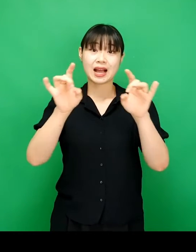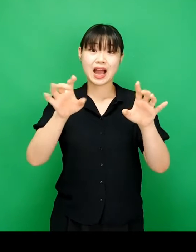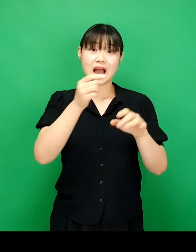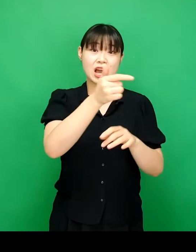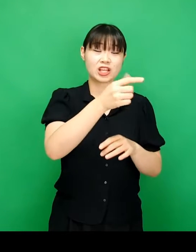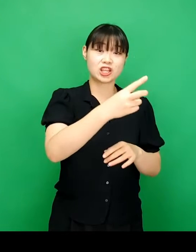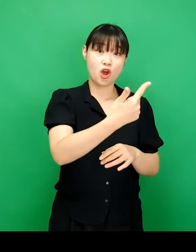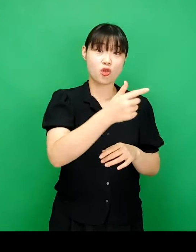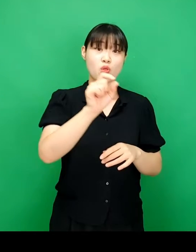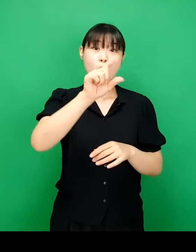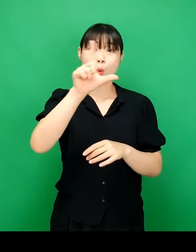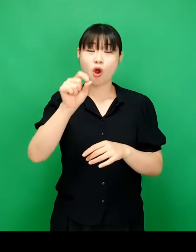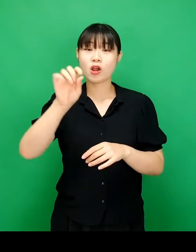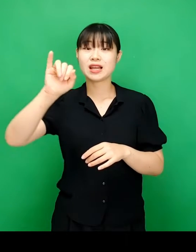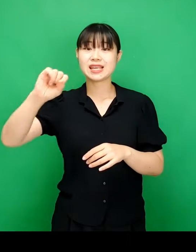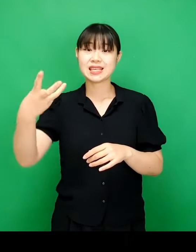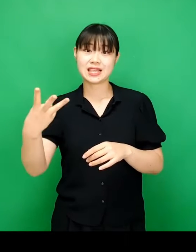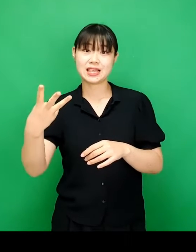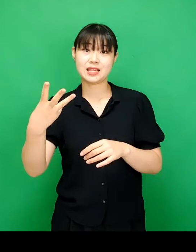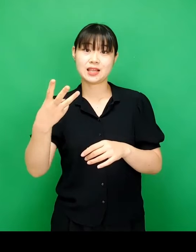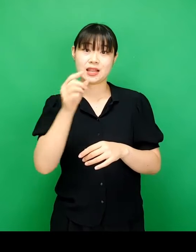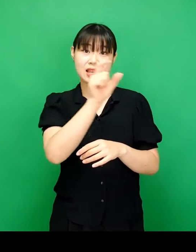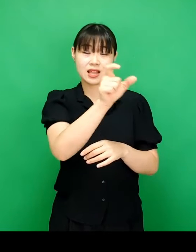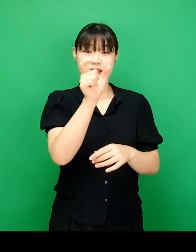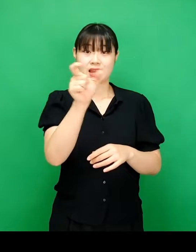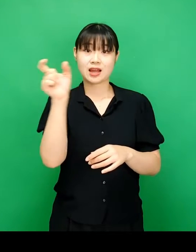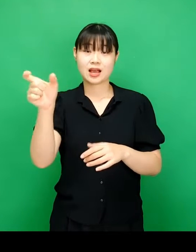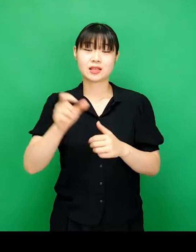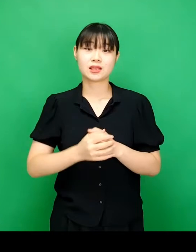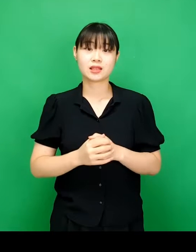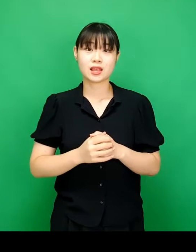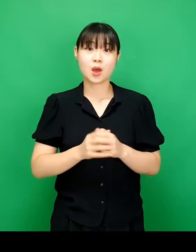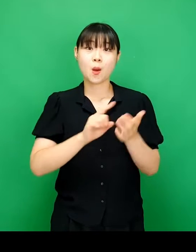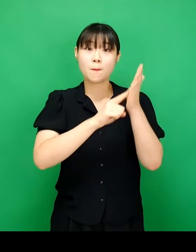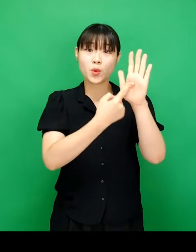표시됩니다. 각각 연, 월, 일 칸을 지정합니다.